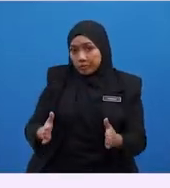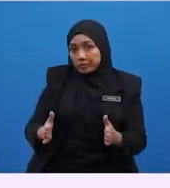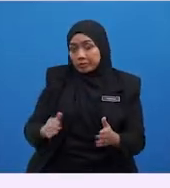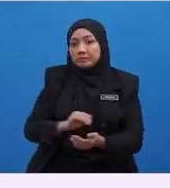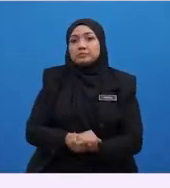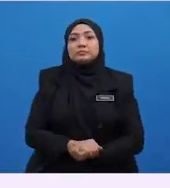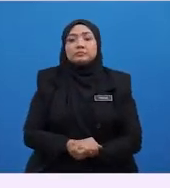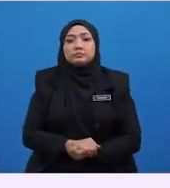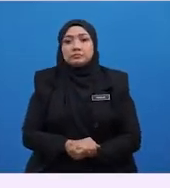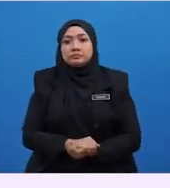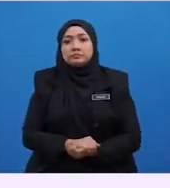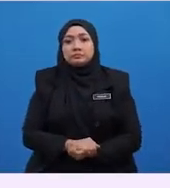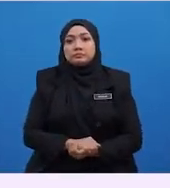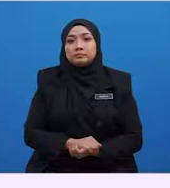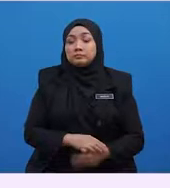data tersebut.